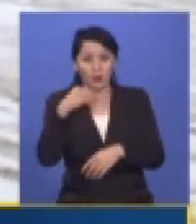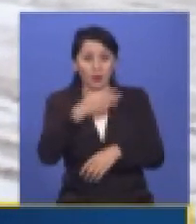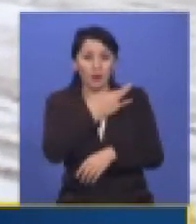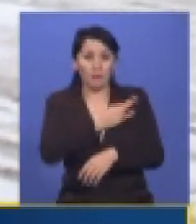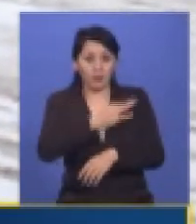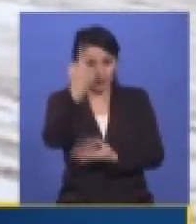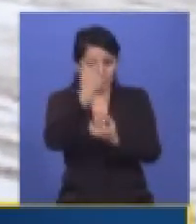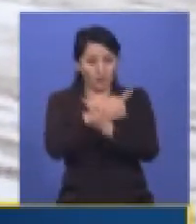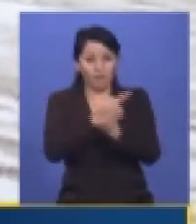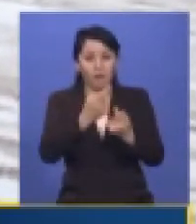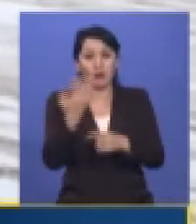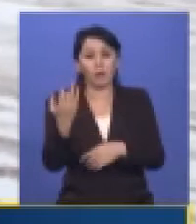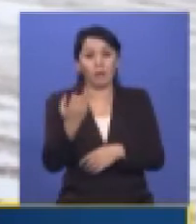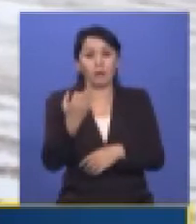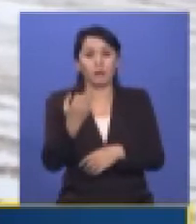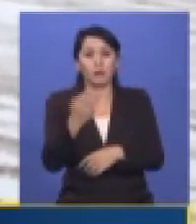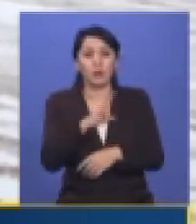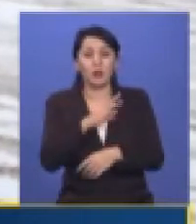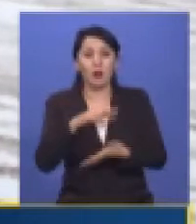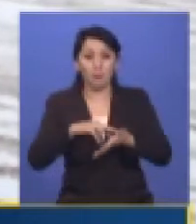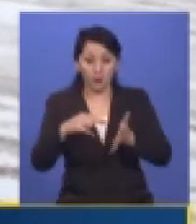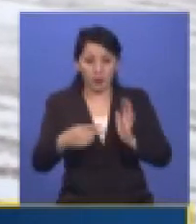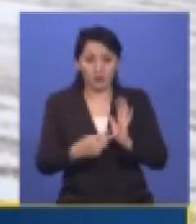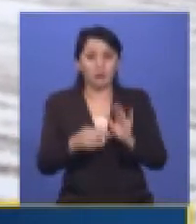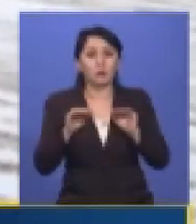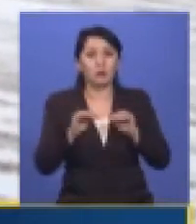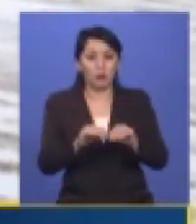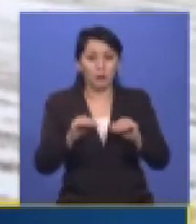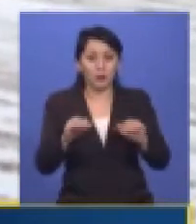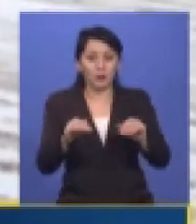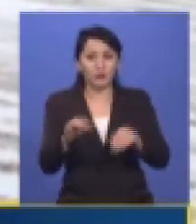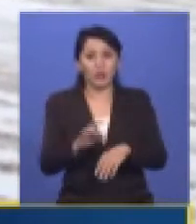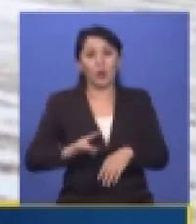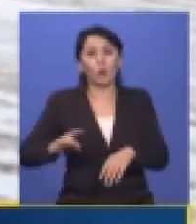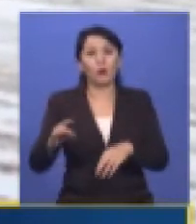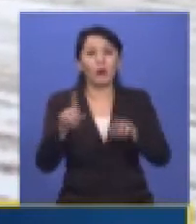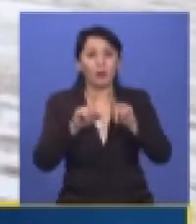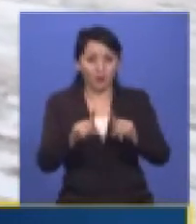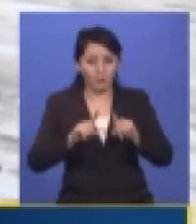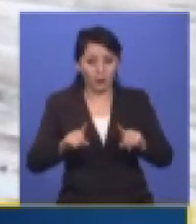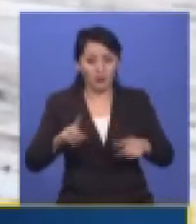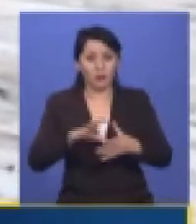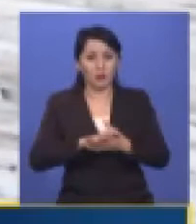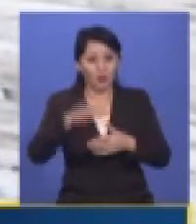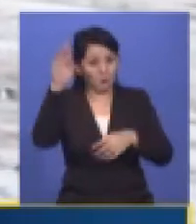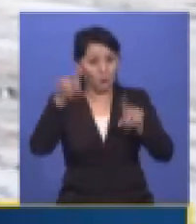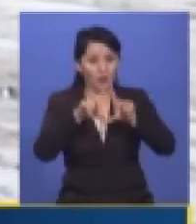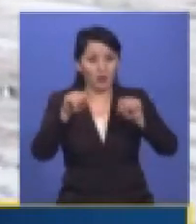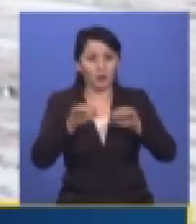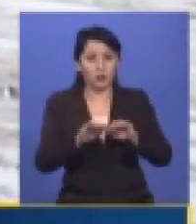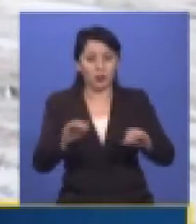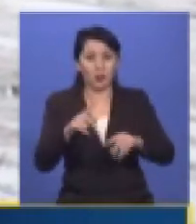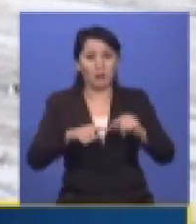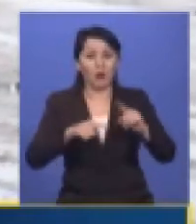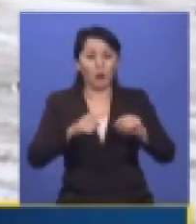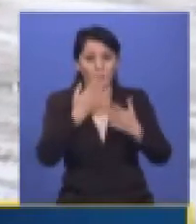әрі қызықты мағлұматқа қанықтық. Мұндай жобалардың балаларға берері мол. Өңіріміздің ерекшеліктерімен танысқан мектеп оқушылардың отан